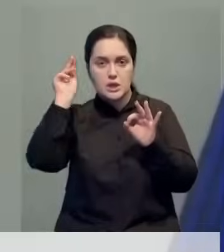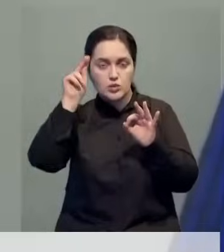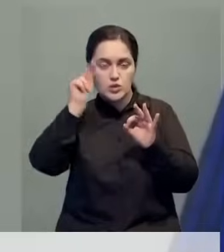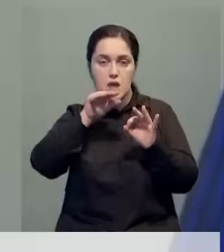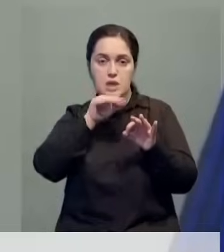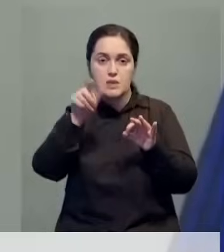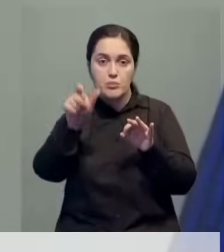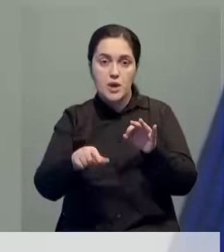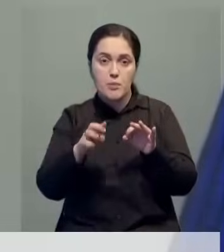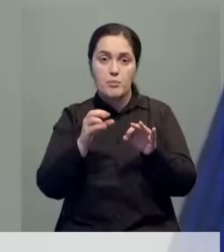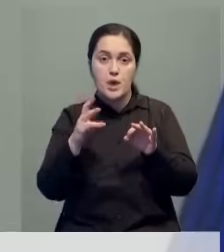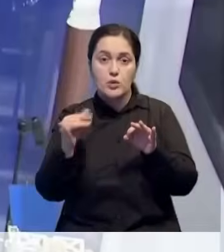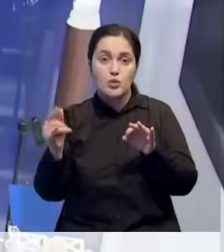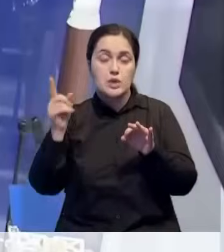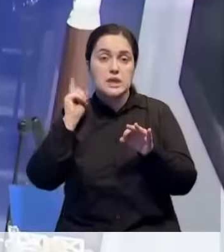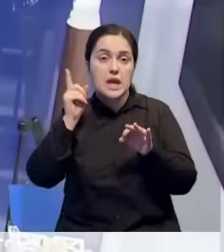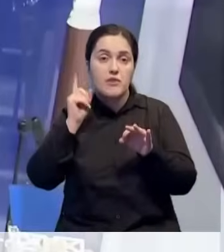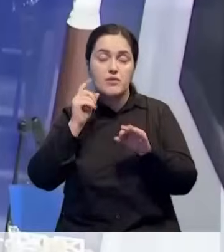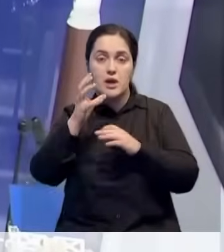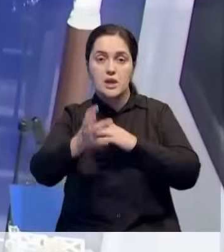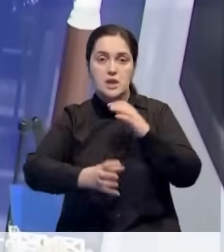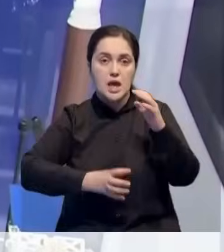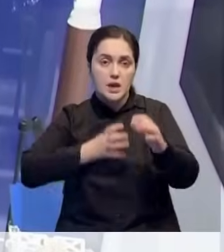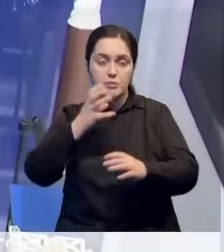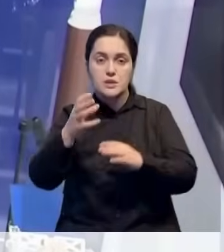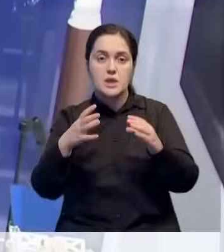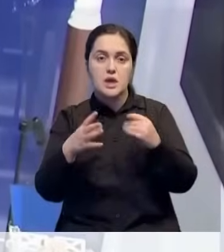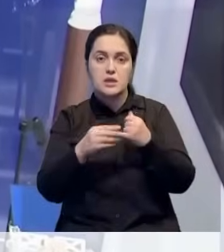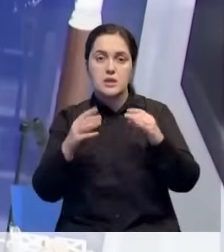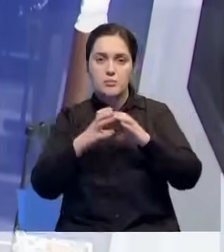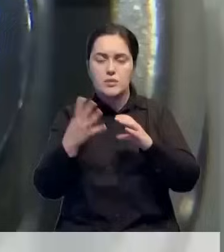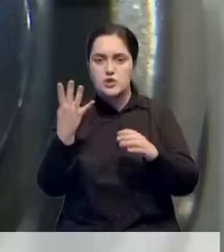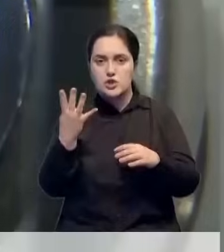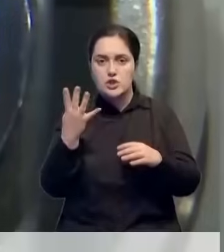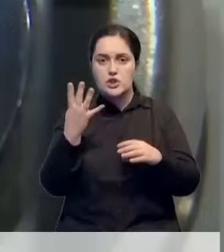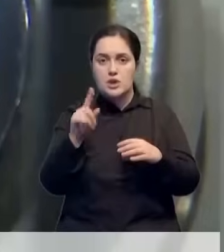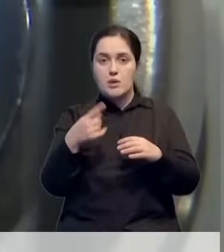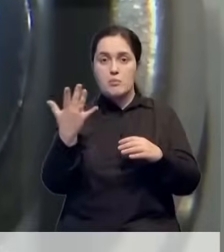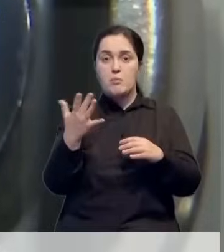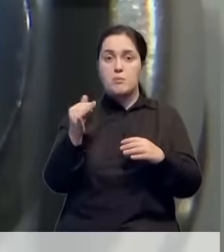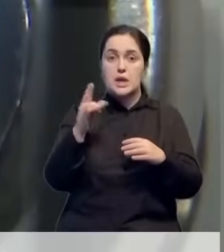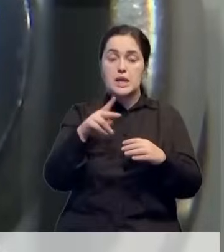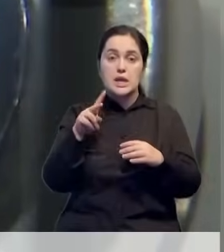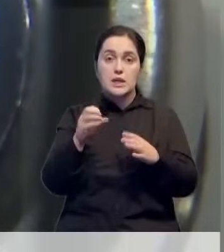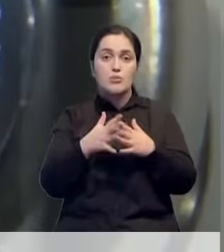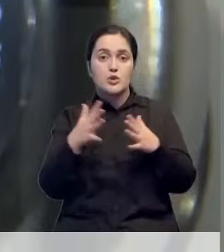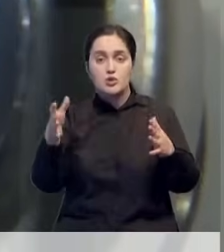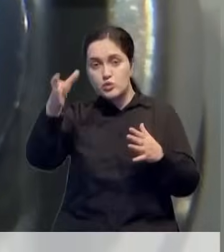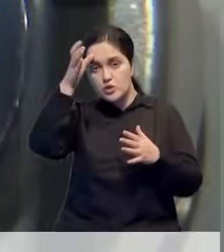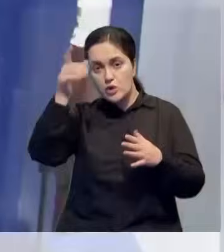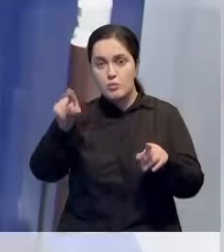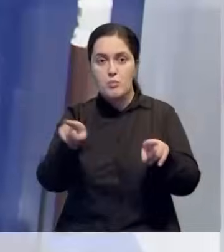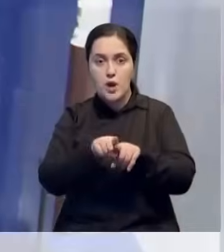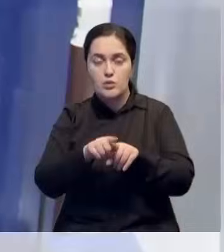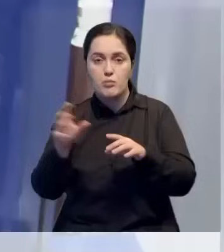эксперты. Отмечу, что Бенну – это древнее небесное тело, которому около 4,5 миллиардов. Лет. Большинство ученых